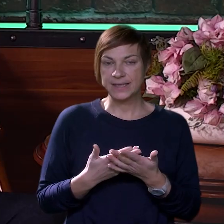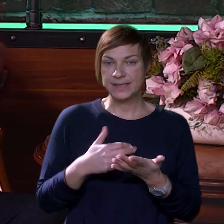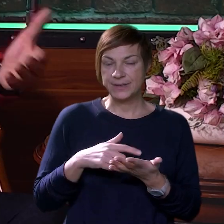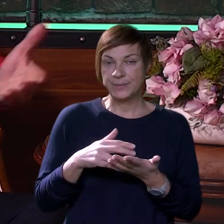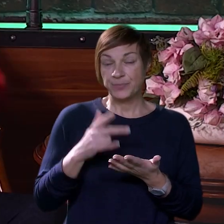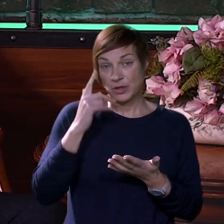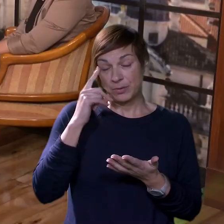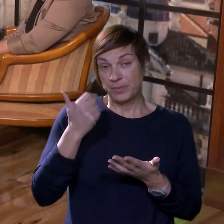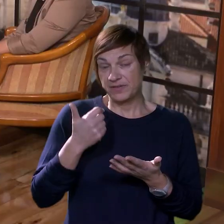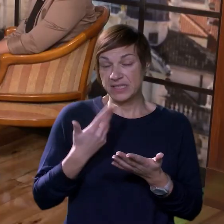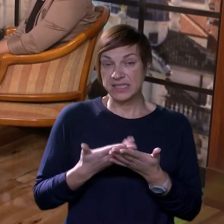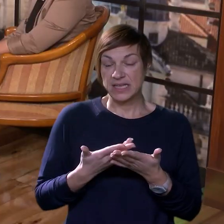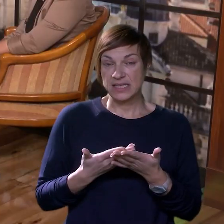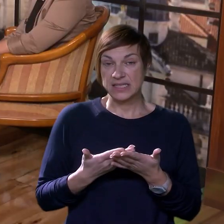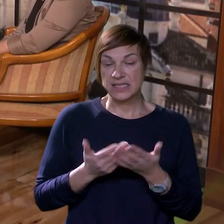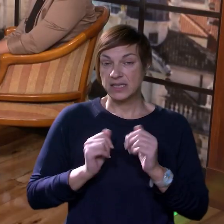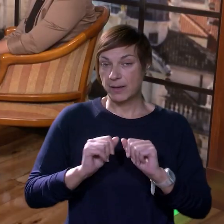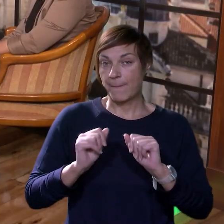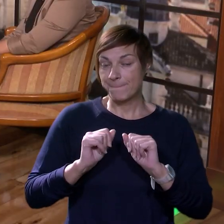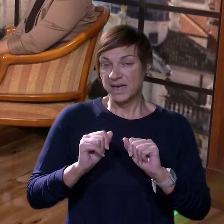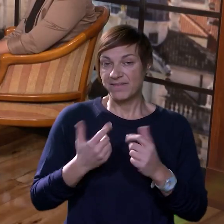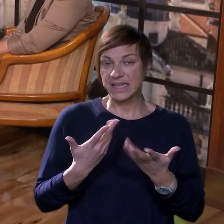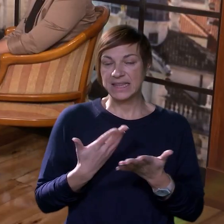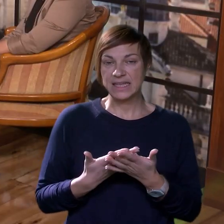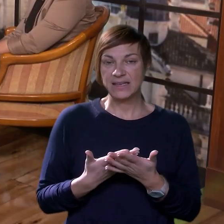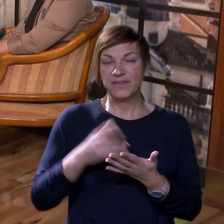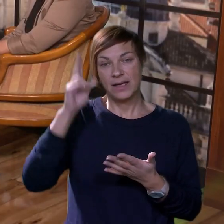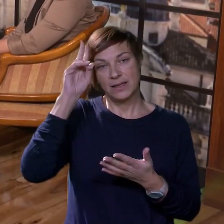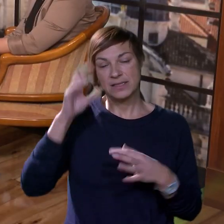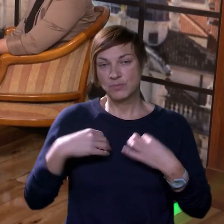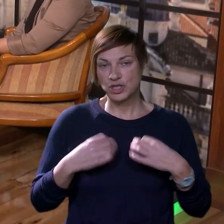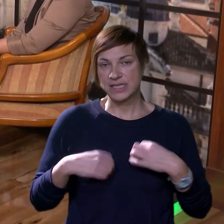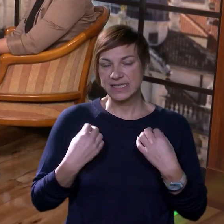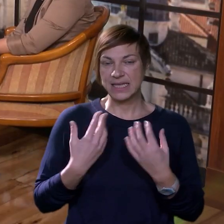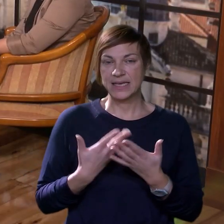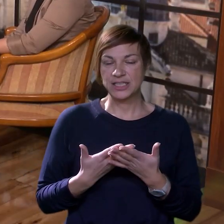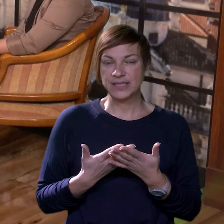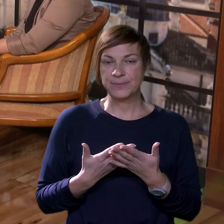on i sazna, jel? Ovo to su veliki preventiva, pa se da može izliječiti.